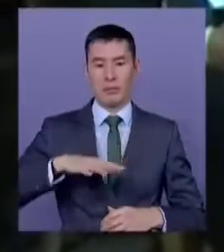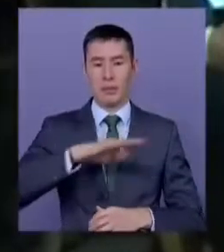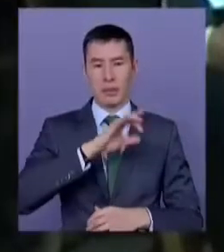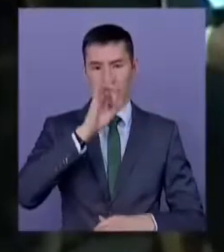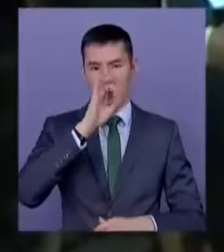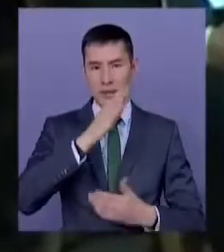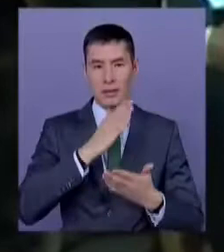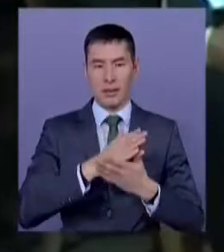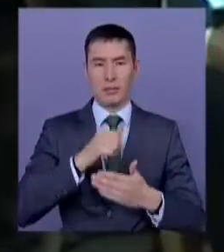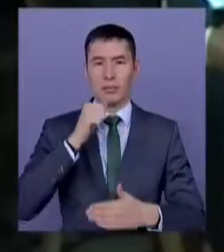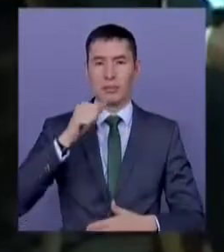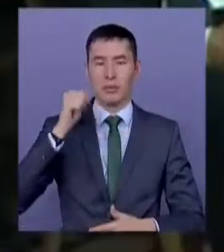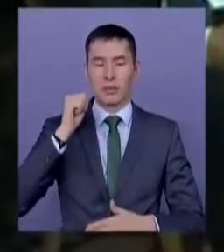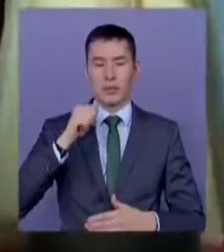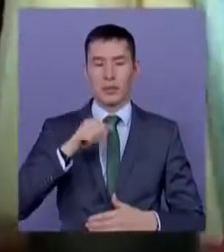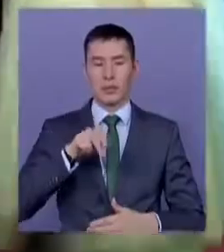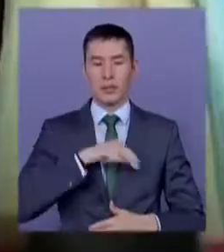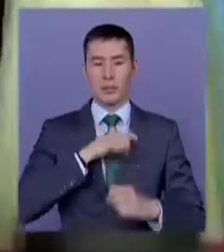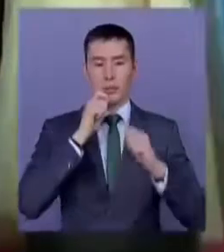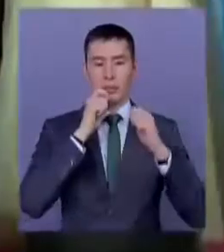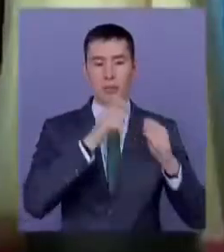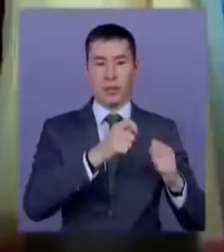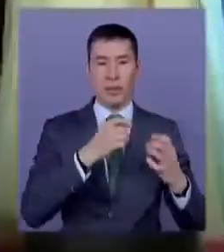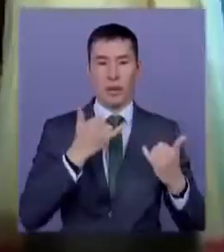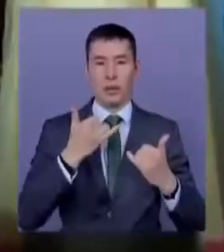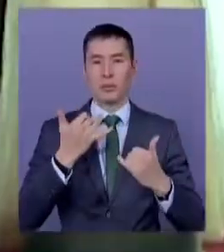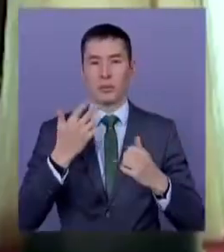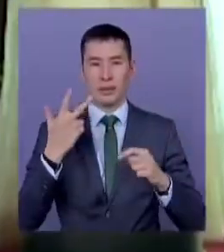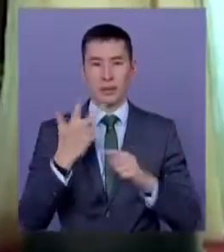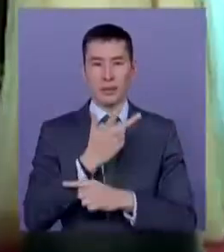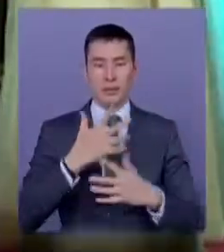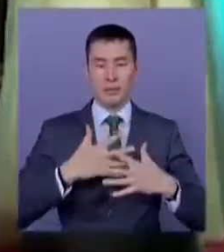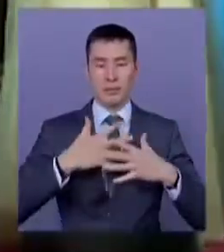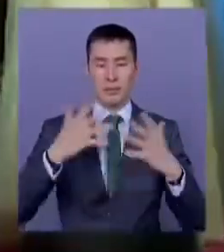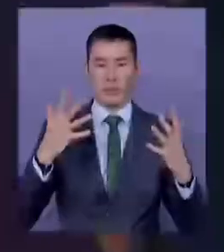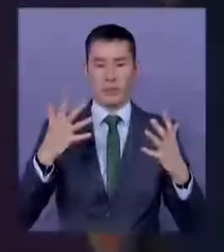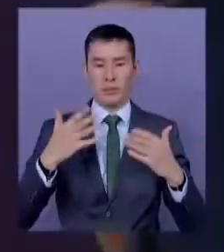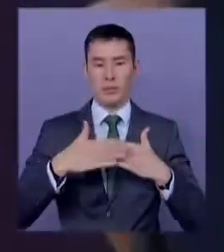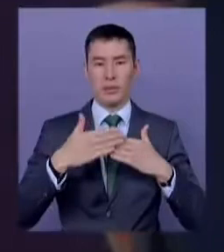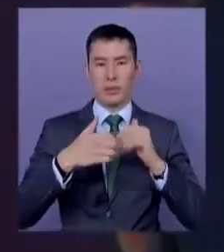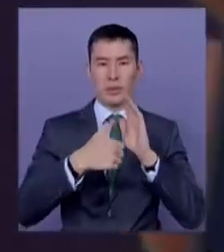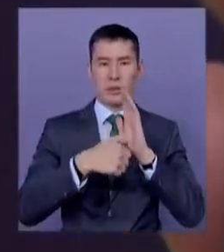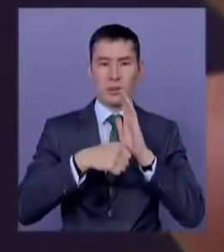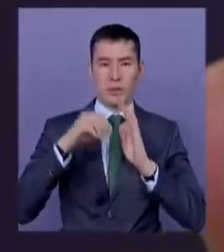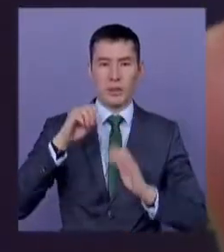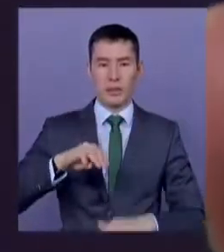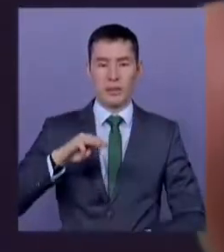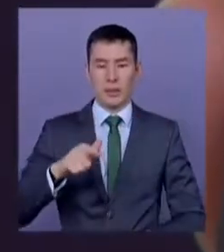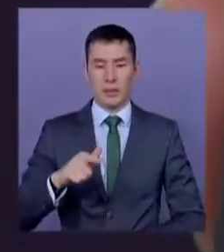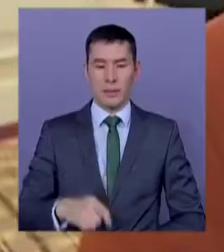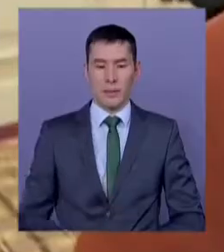айналды. Өткен жылдан бастап сыйлық көлемі 3 есеге ұлғайып, әр аталым бойынша жеңімпазға 600 000 теңге табысталды.